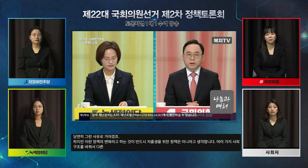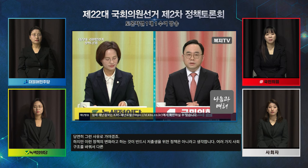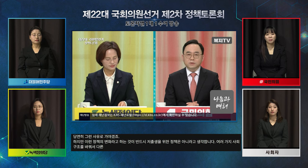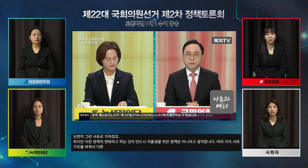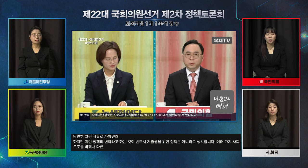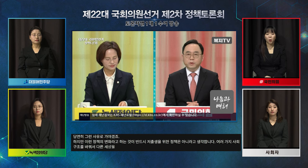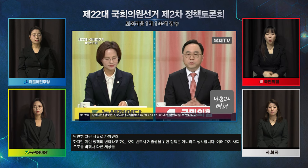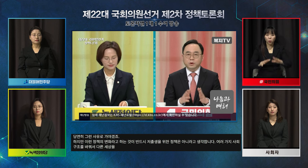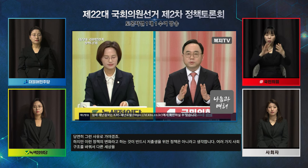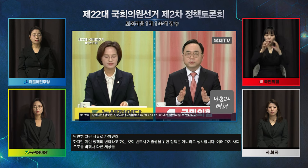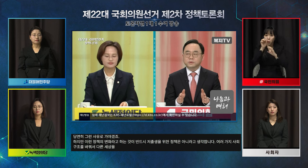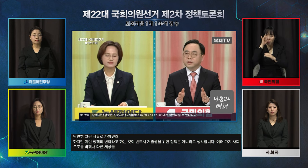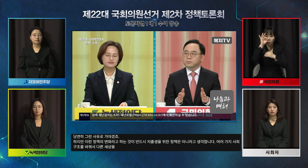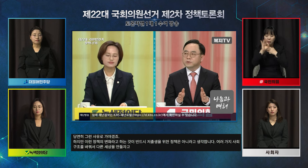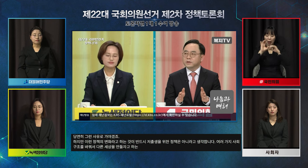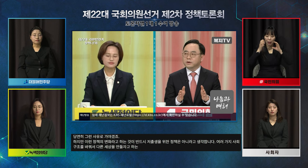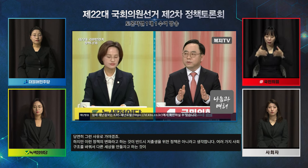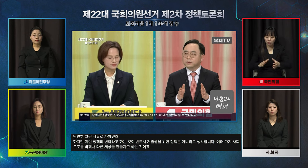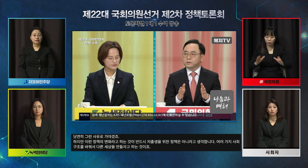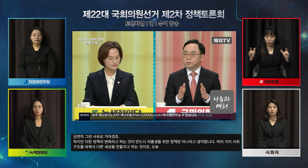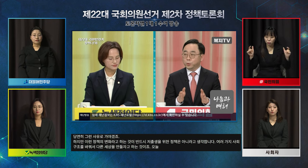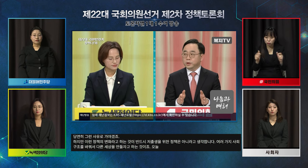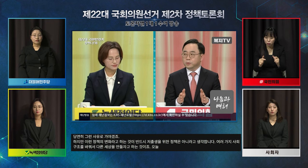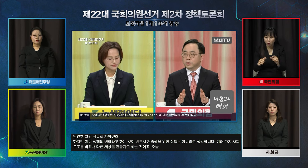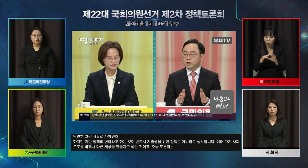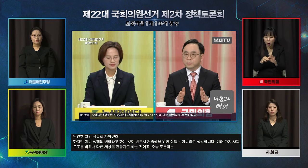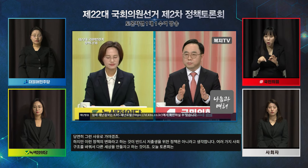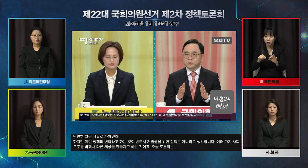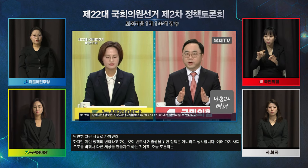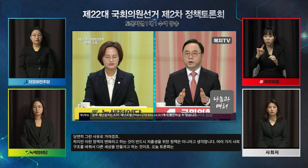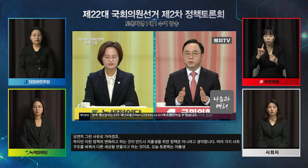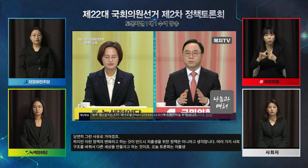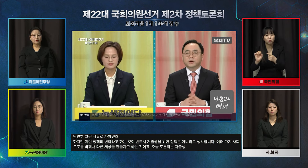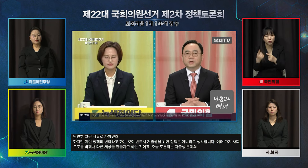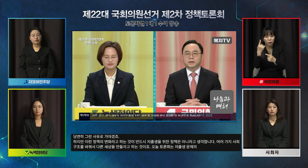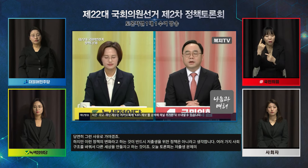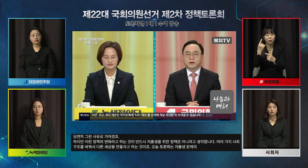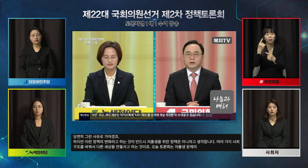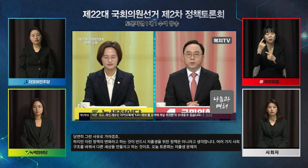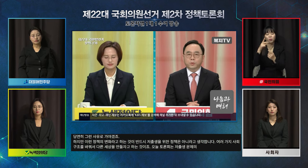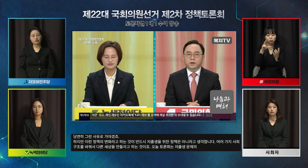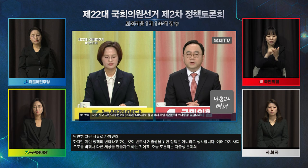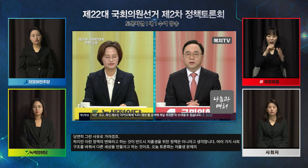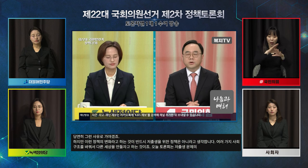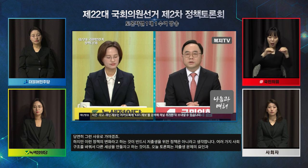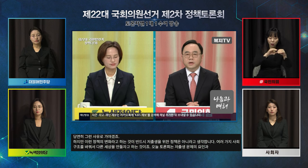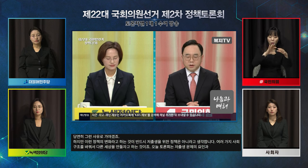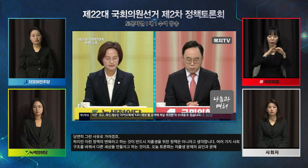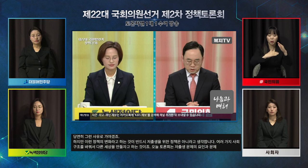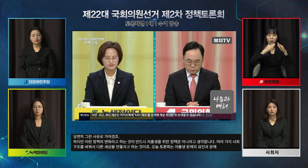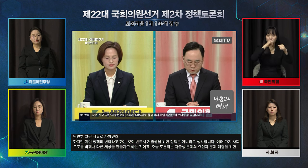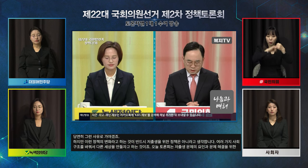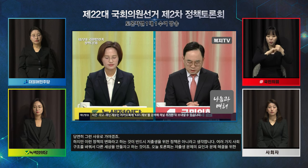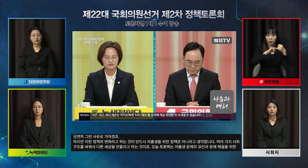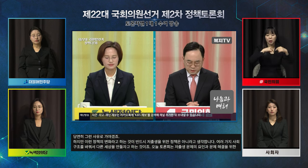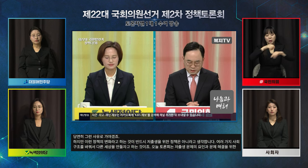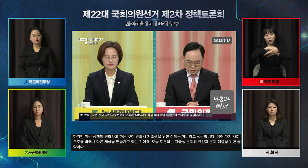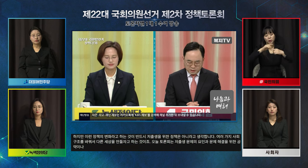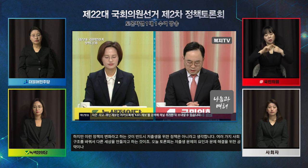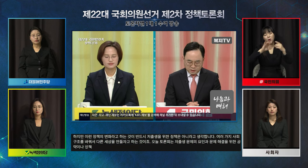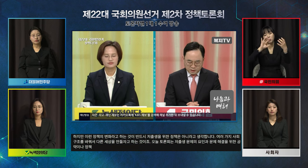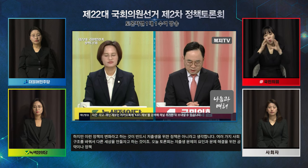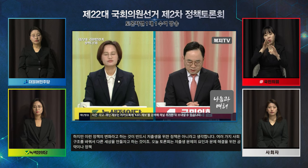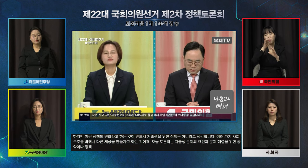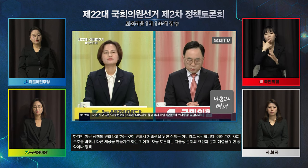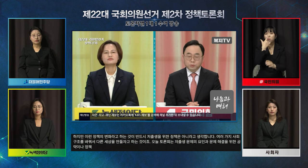토론회는 어떻게 보면 저출생 문제의 어떤 요인과 문제 해결을 위한 그런 공약이나 정책에 대한 논의라고 생각을 합니다.